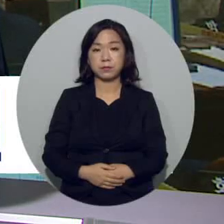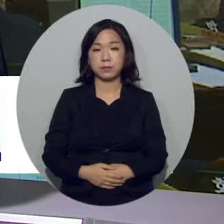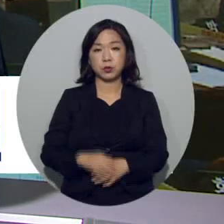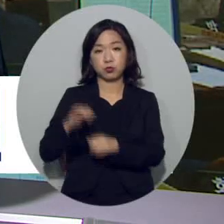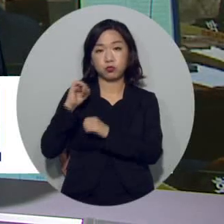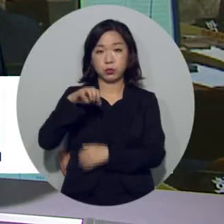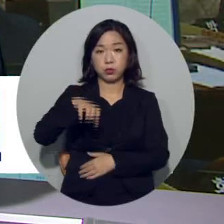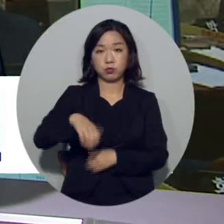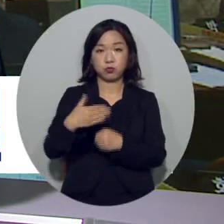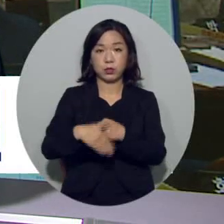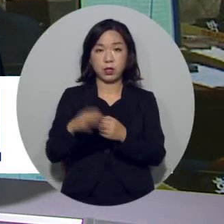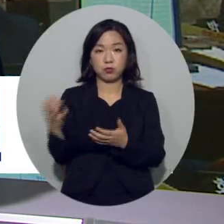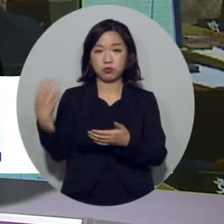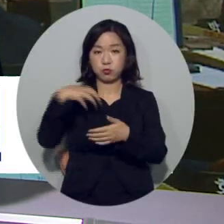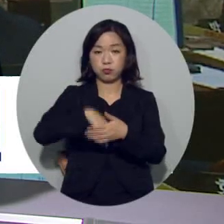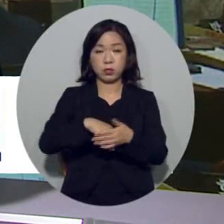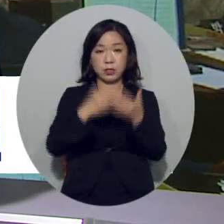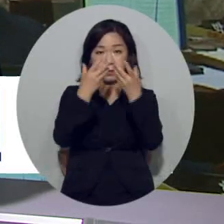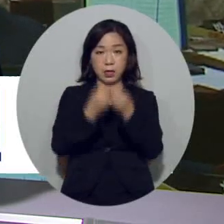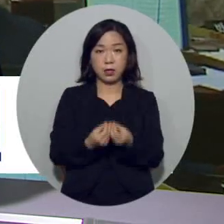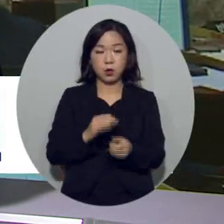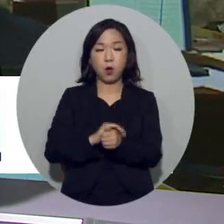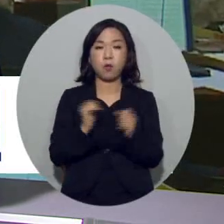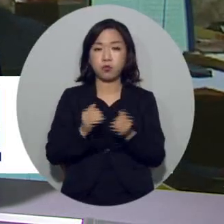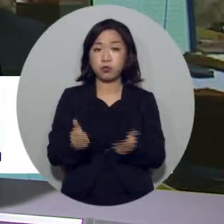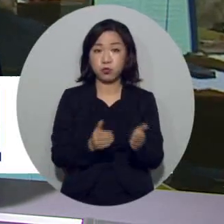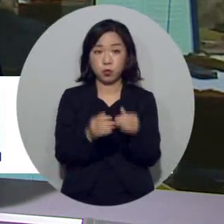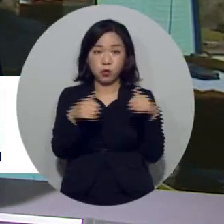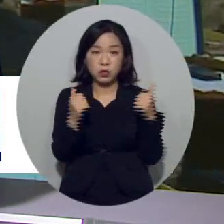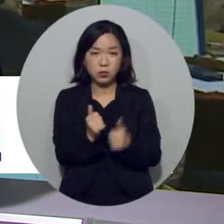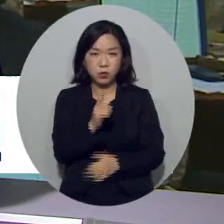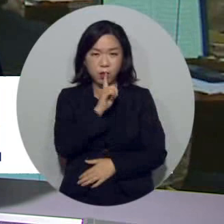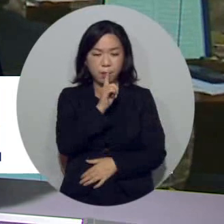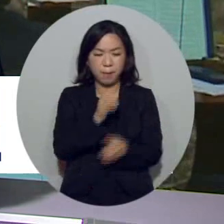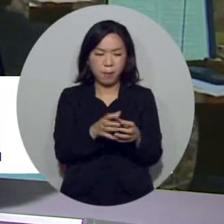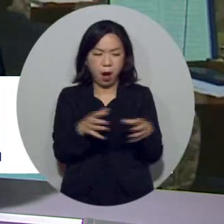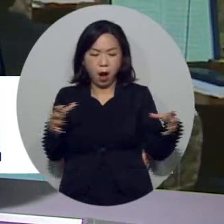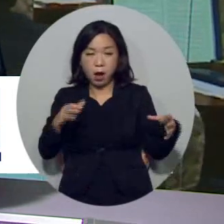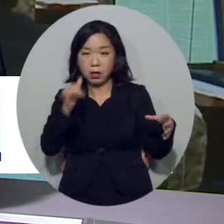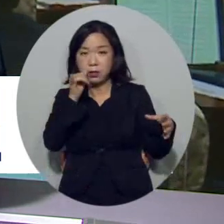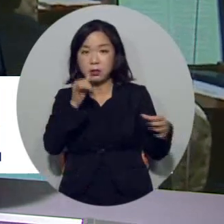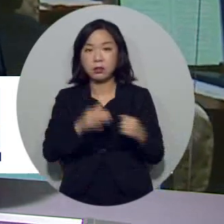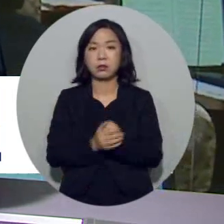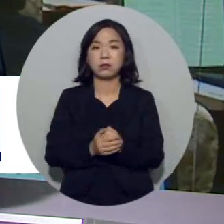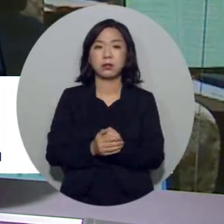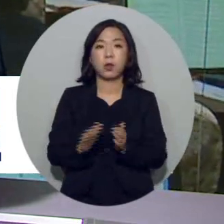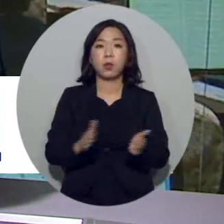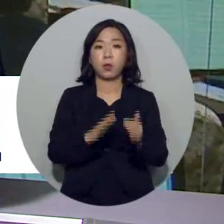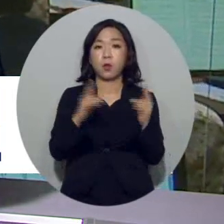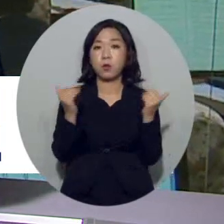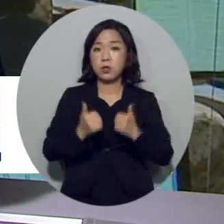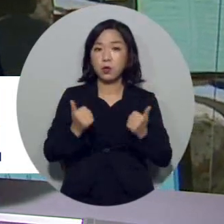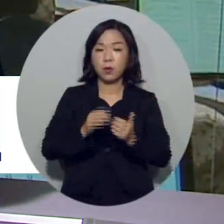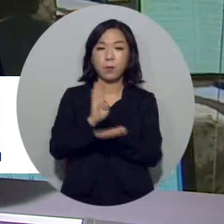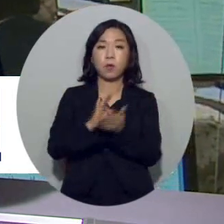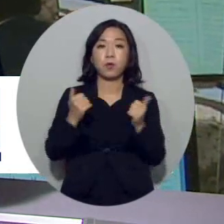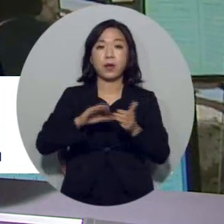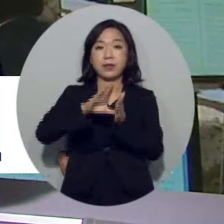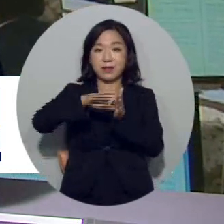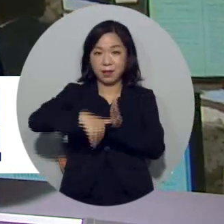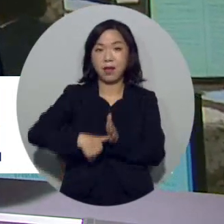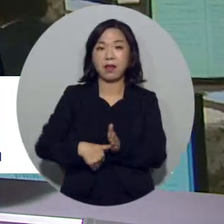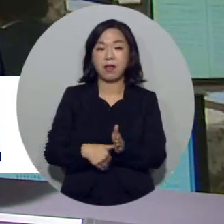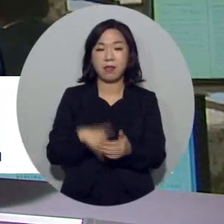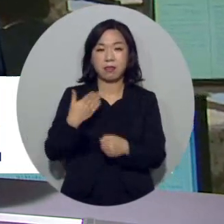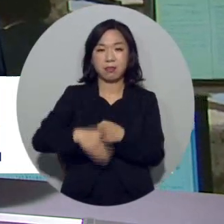군위군 대구 편 의 방 거니 경북도 회에서 뜨거운 감자로 떠올랐습니다 도의회가 오늘 14일 보내 에서 군위군